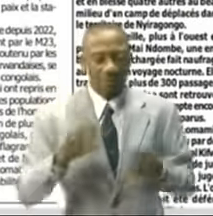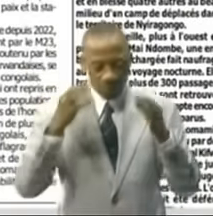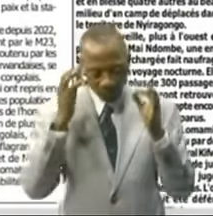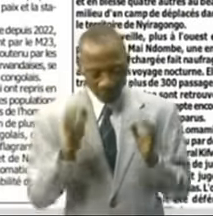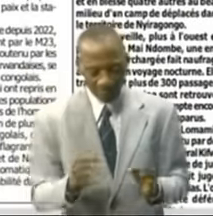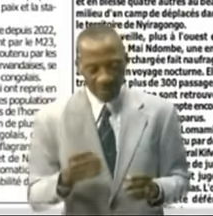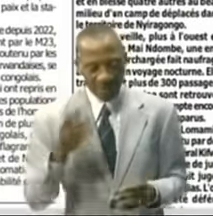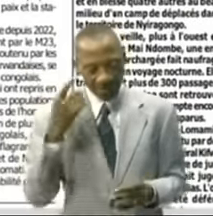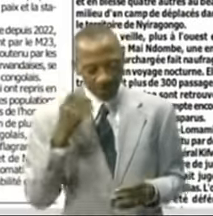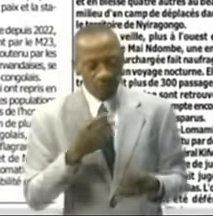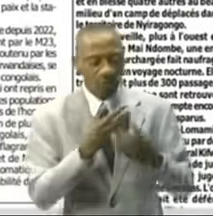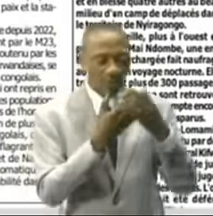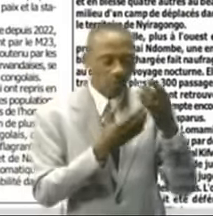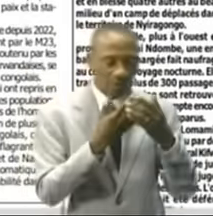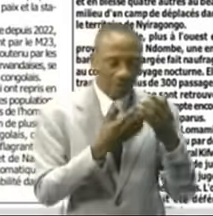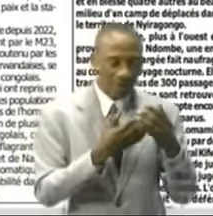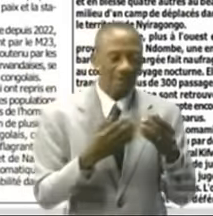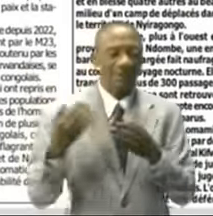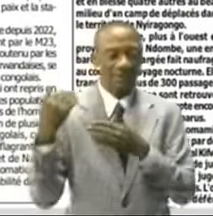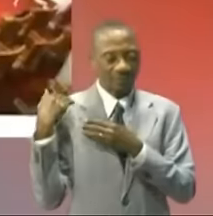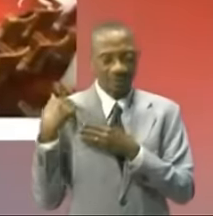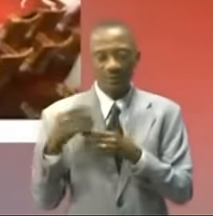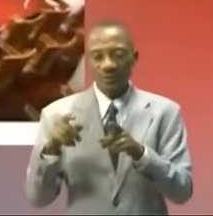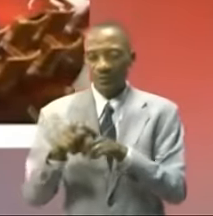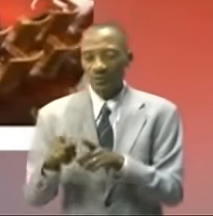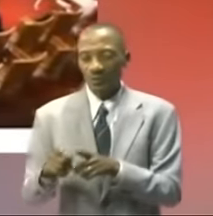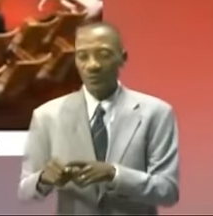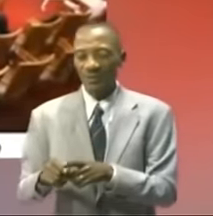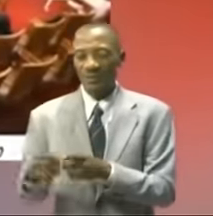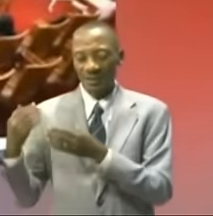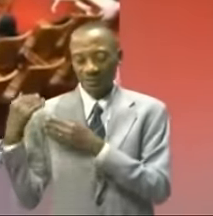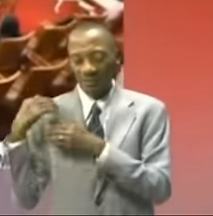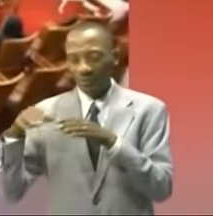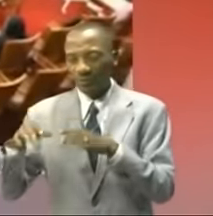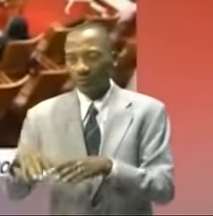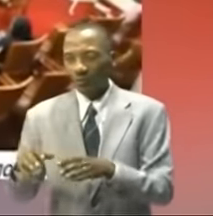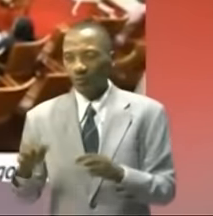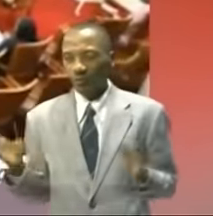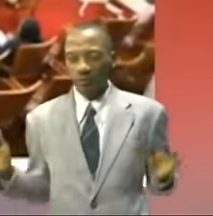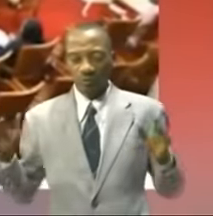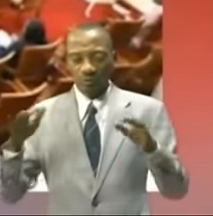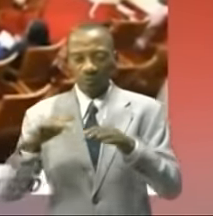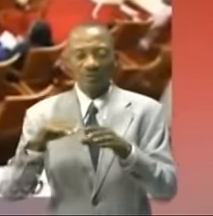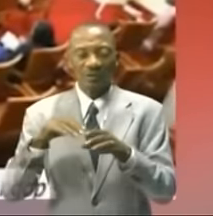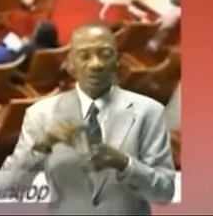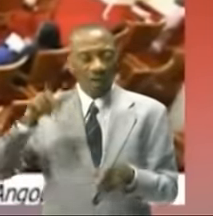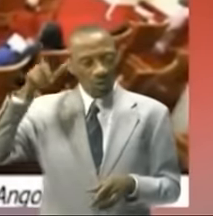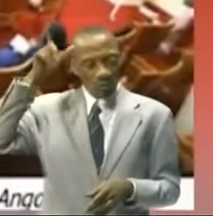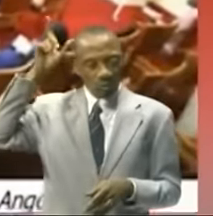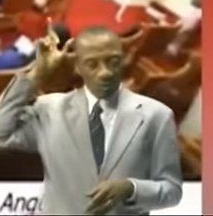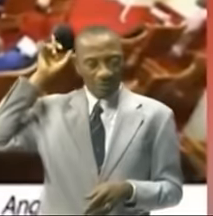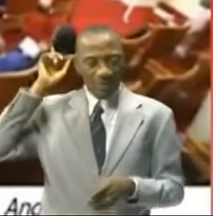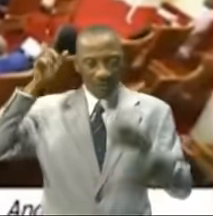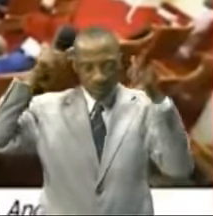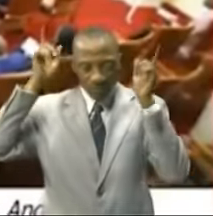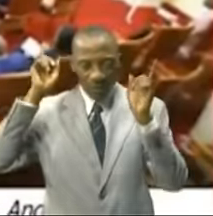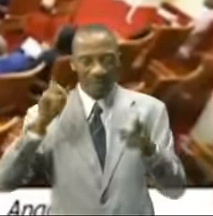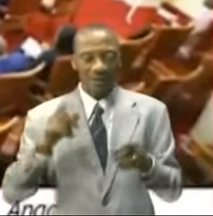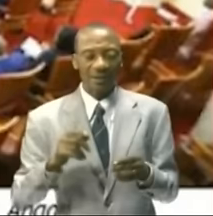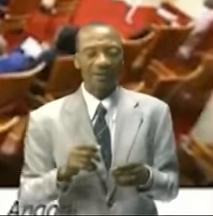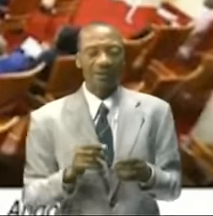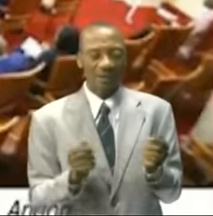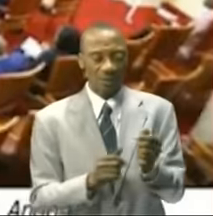29 et 30 de ce mois dans le but d'aborder des aspects spécifiques de l'accord proposé par le président